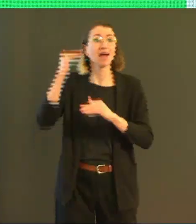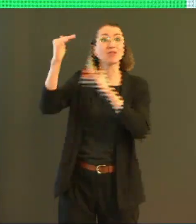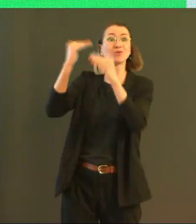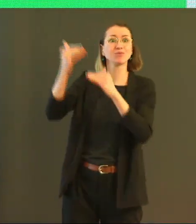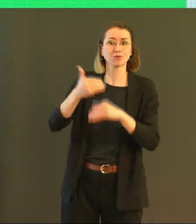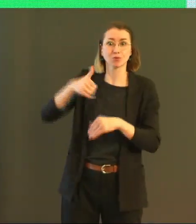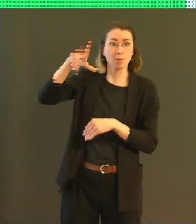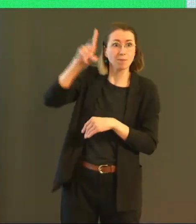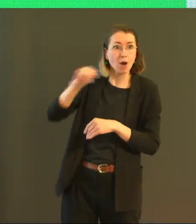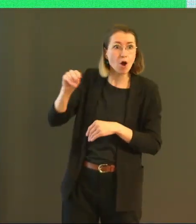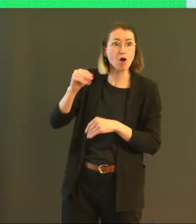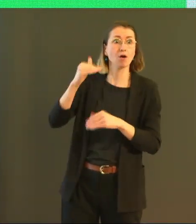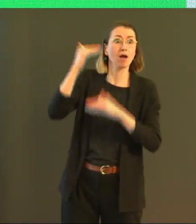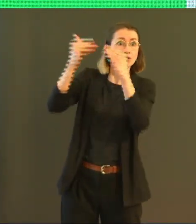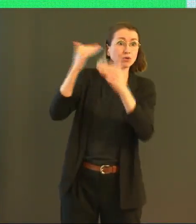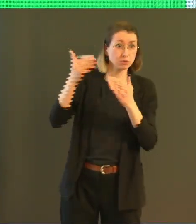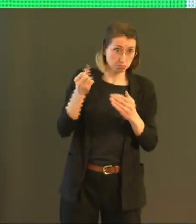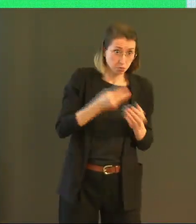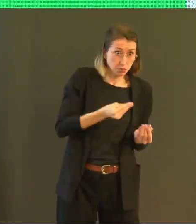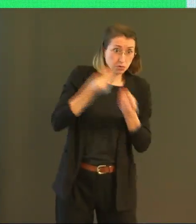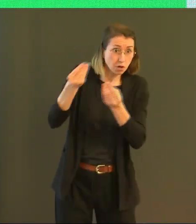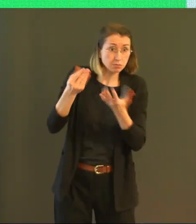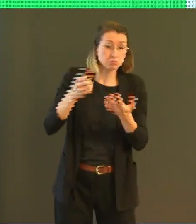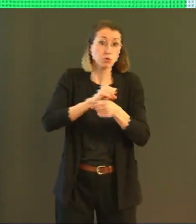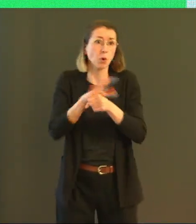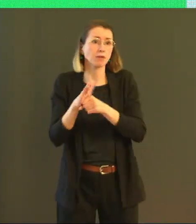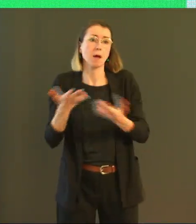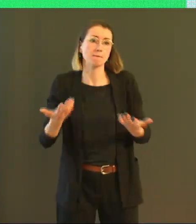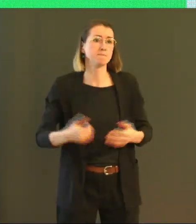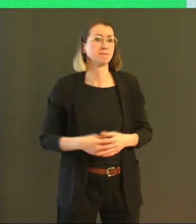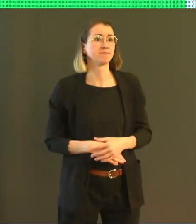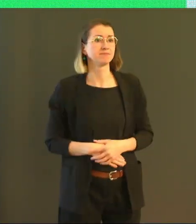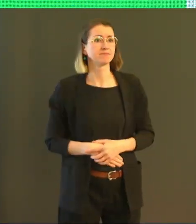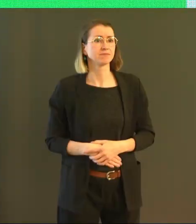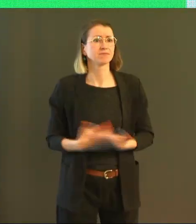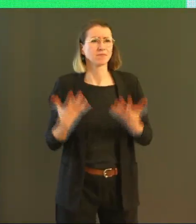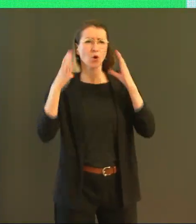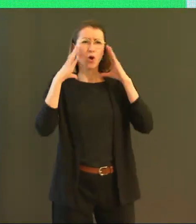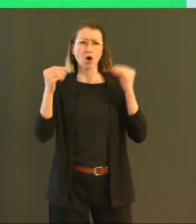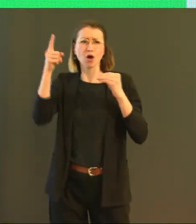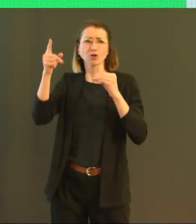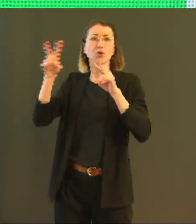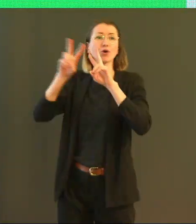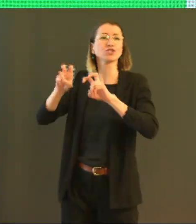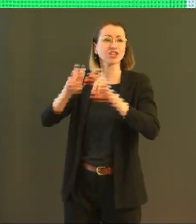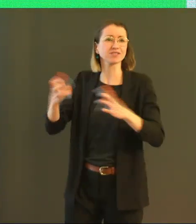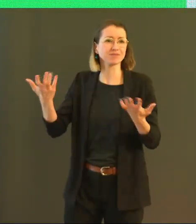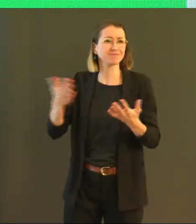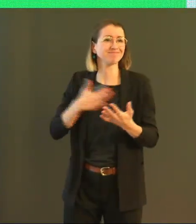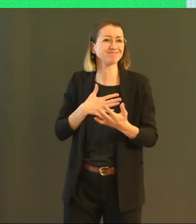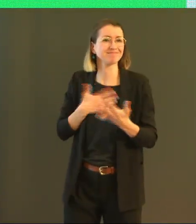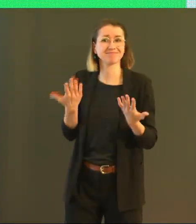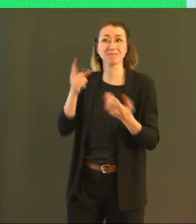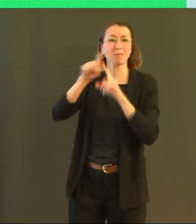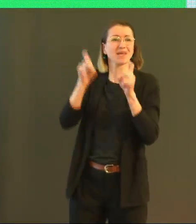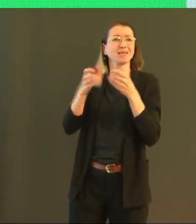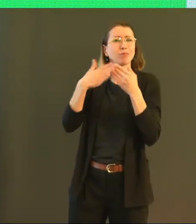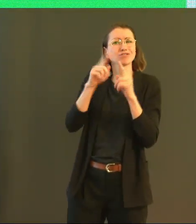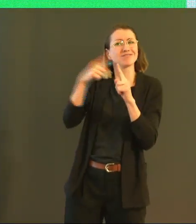actuellement des études faites par exemple aux pays bas donc dans un contexte relativement proche montrent que le taux d'anticorps